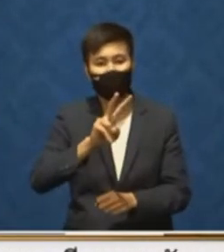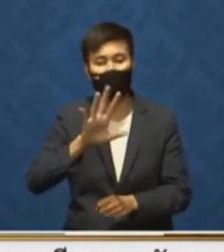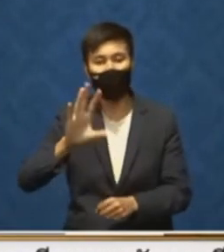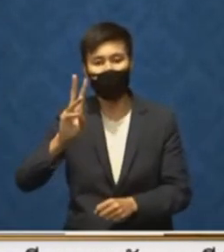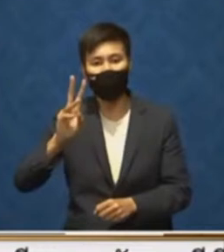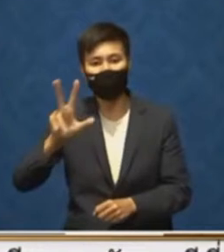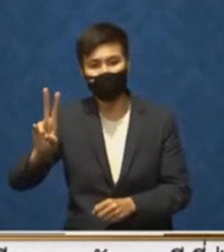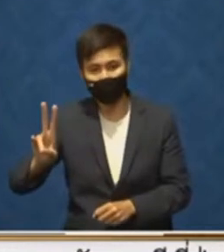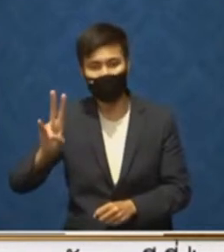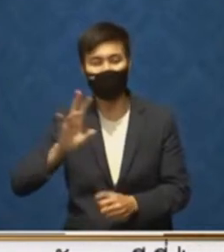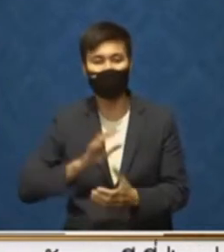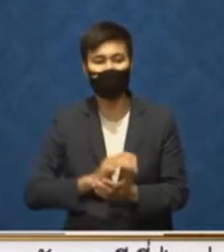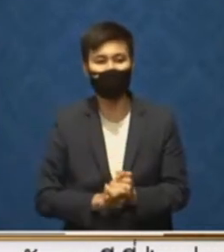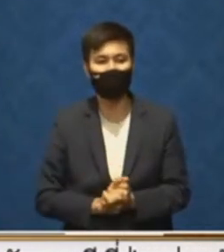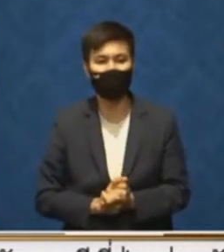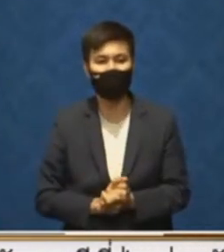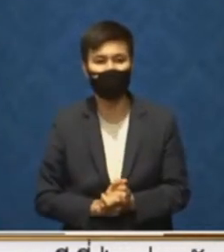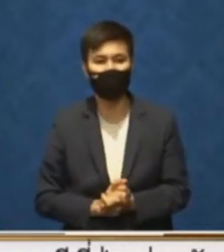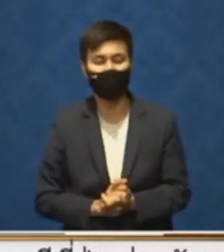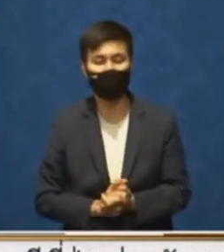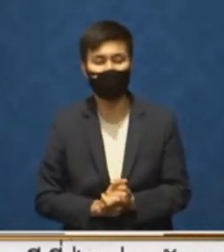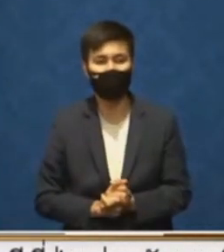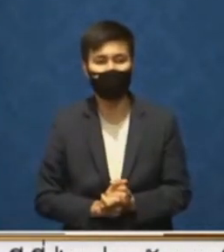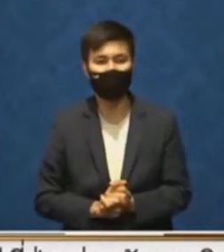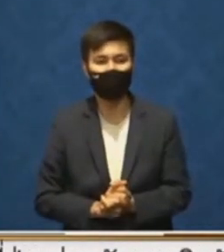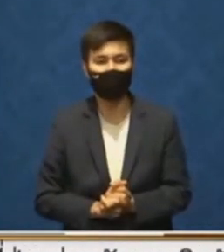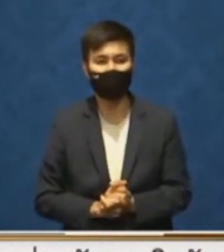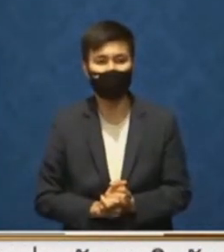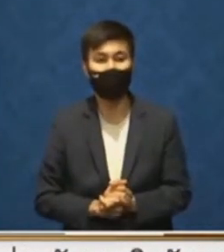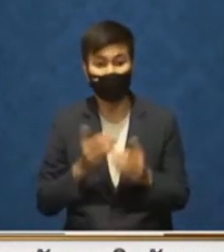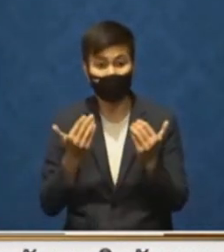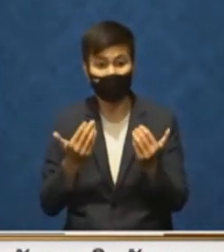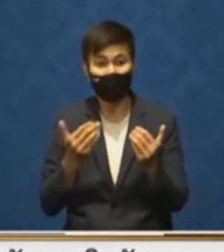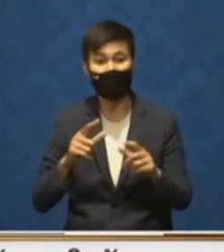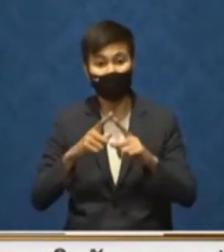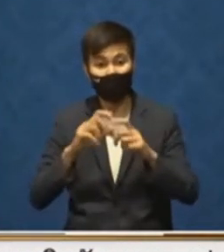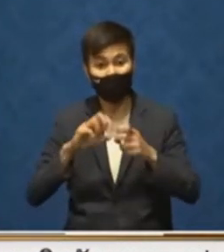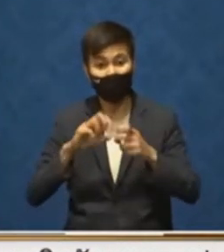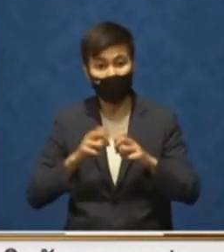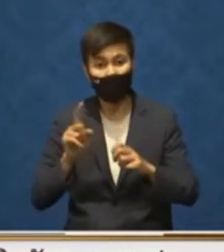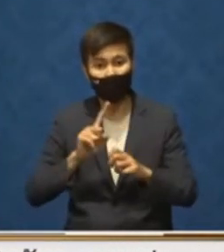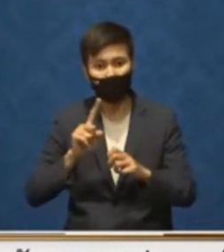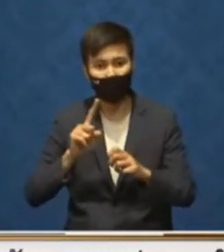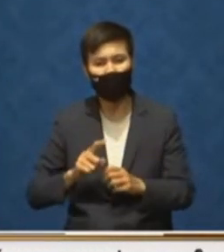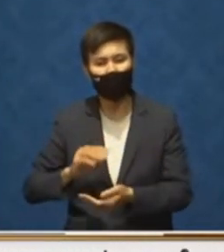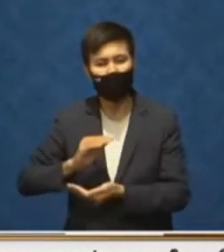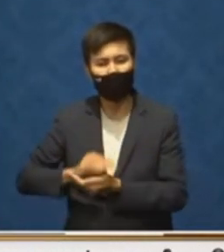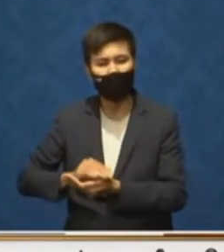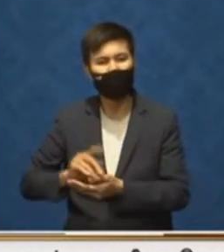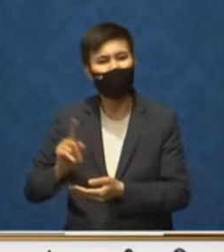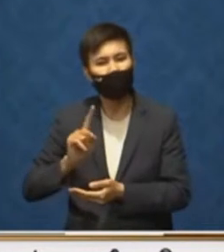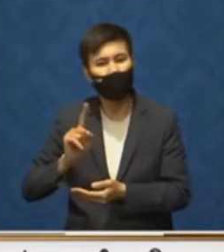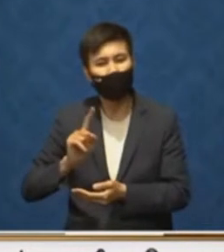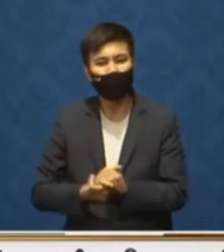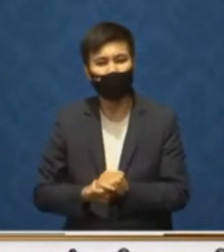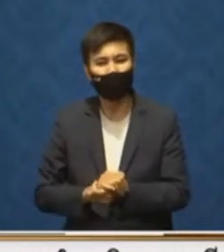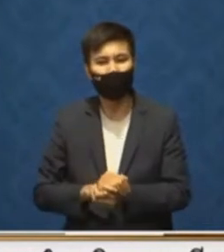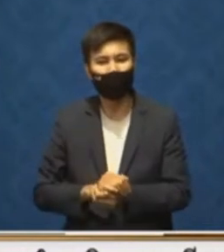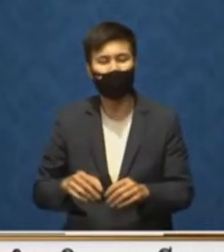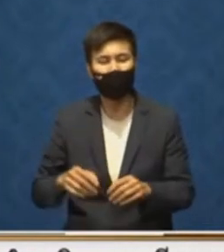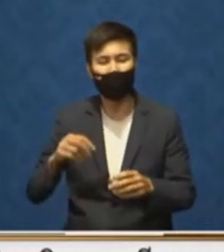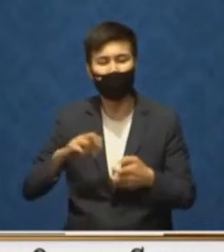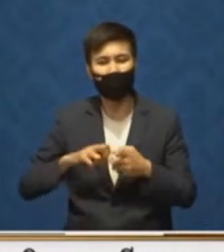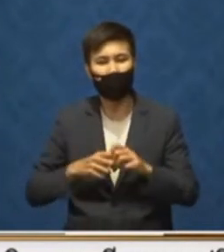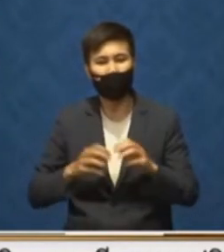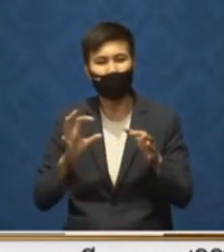ครับนอกจากเรื่องนี้แล้วก็มีปัญหาที่มันมีหมักหมมมาซุกใต้พรมมาถูกละเลยมาหลายสิบปีคือปัญหา